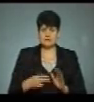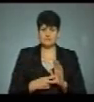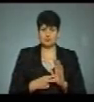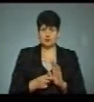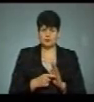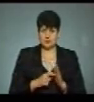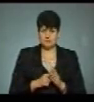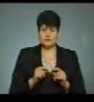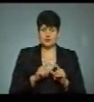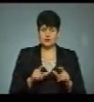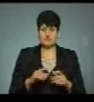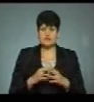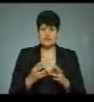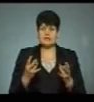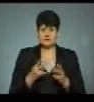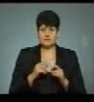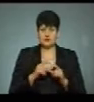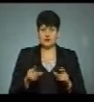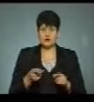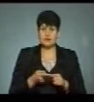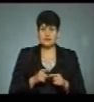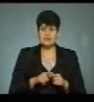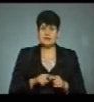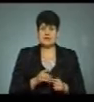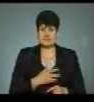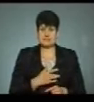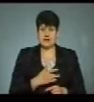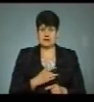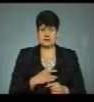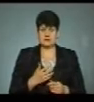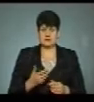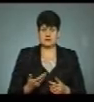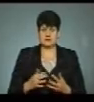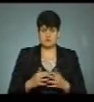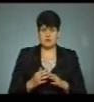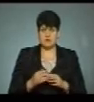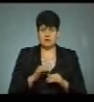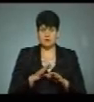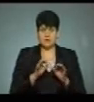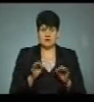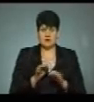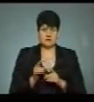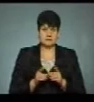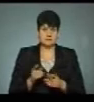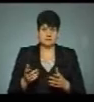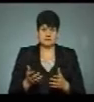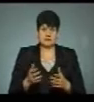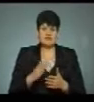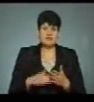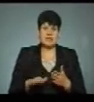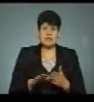В школу сидіти треба, бо школа – то є серце села, то є життя. Не буде ніякого руху, не буде